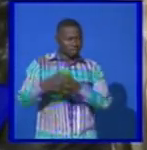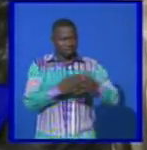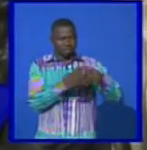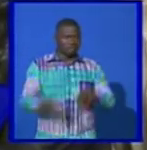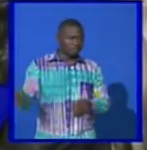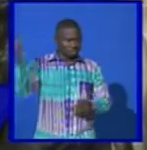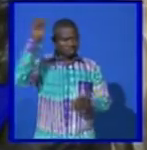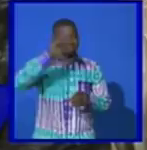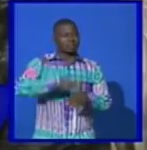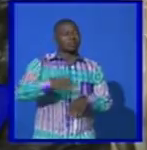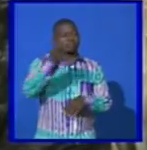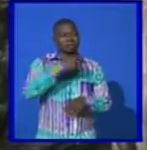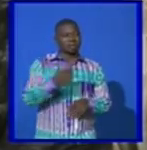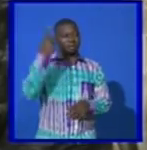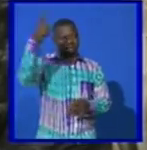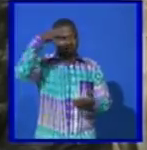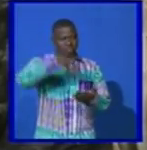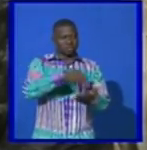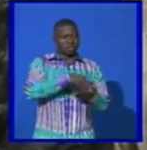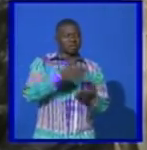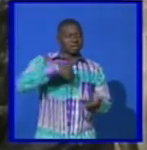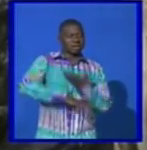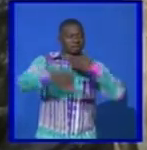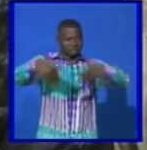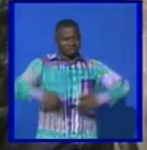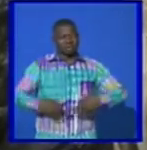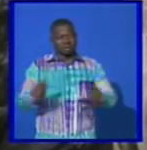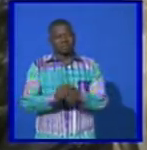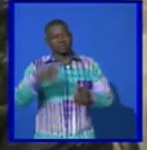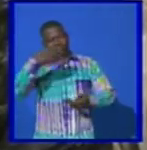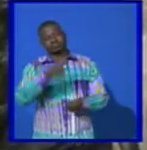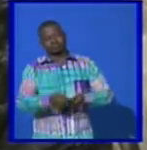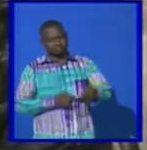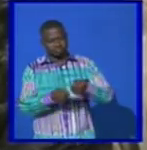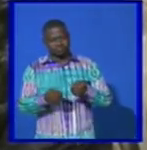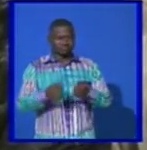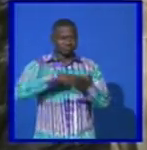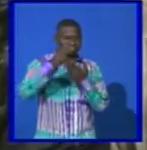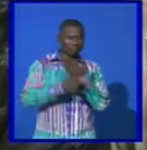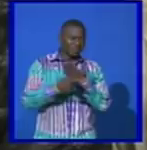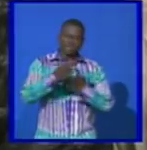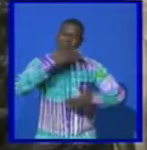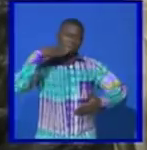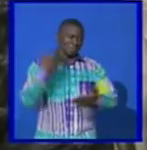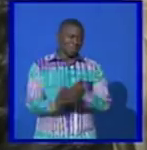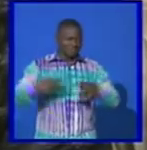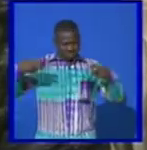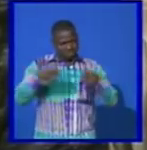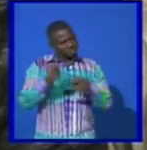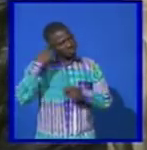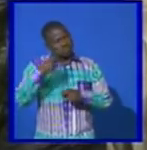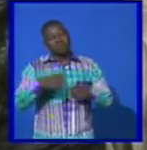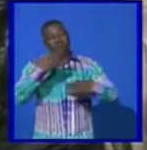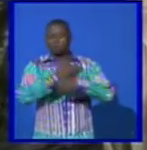CFA dans la jeunesse à travers les programmes d'échange et eux, ils ont tellement d'énergie pour créer un meilleur avenir au Burkina